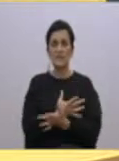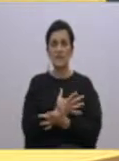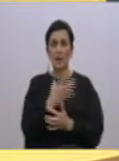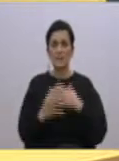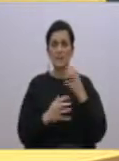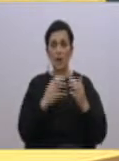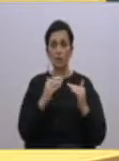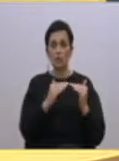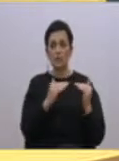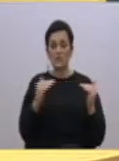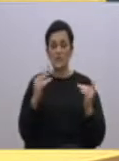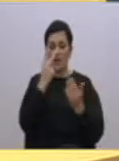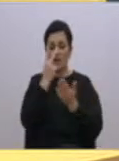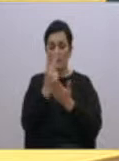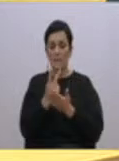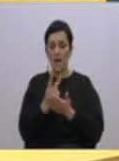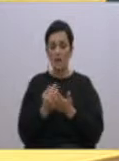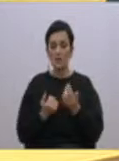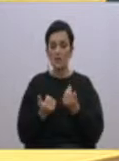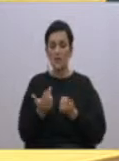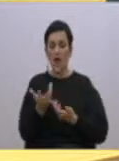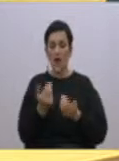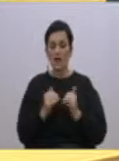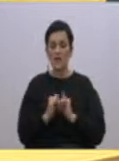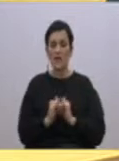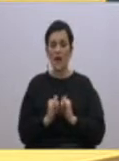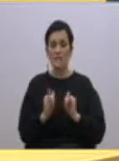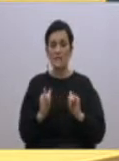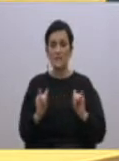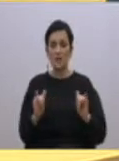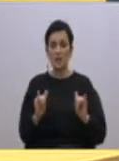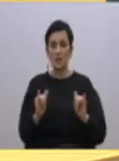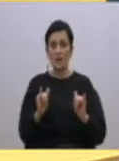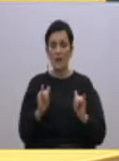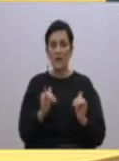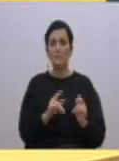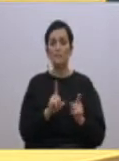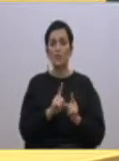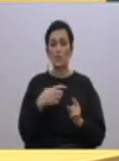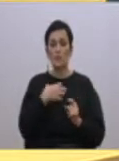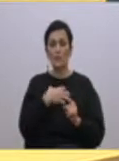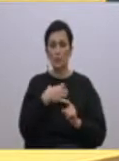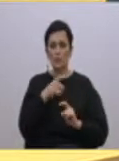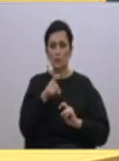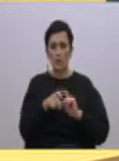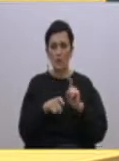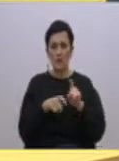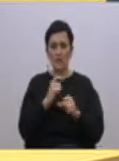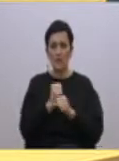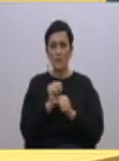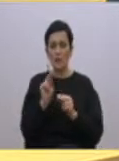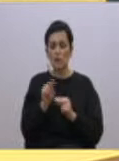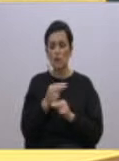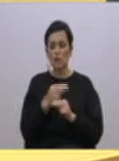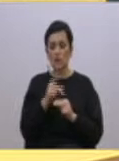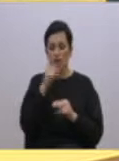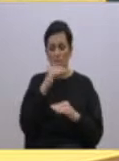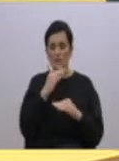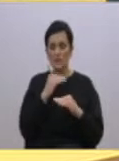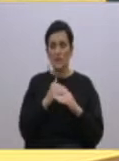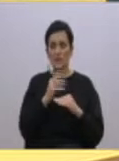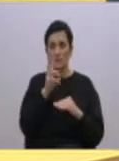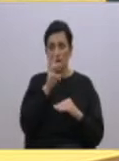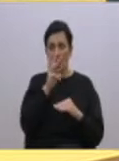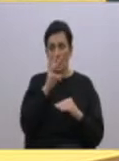საერთაშორისო ზღვრების მაჩვენებლების გაანგარიშება და გავრცელება, გადაიდგა ასევე მნიშვნელოვანი ნაბიჯები შესწორებული გენდერული